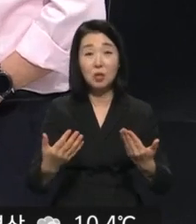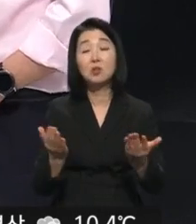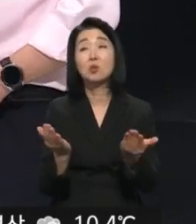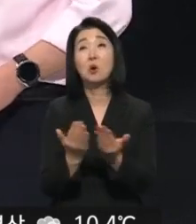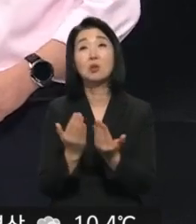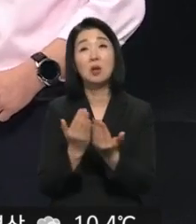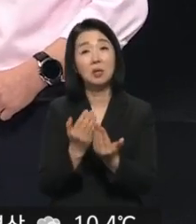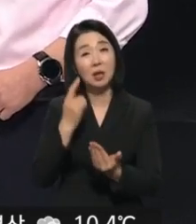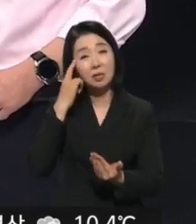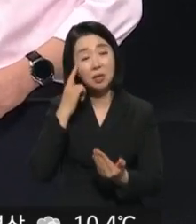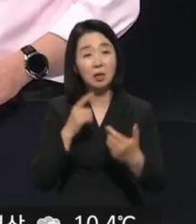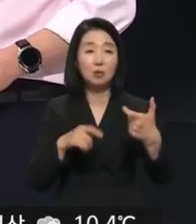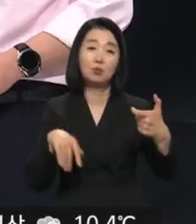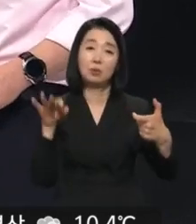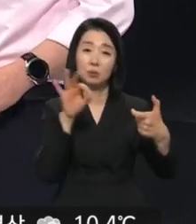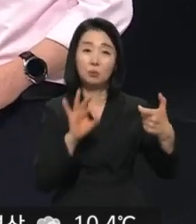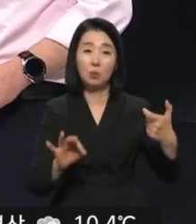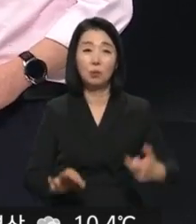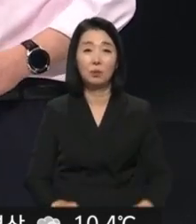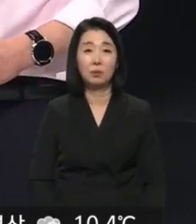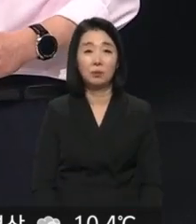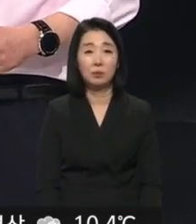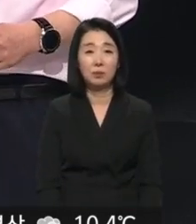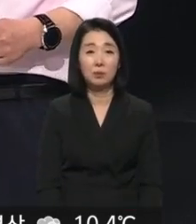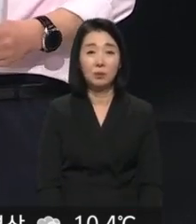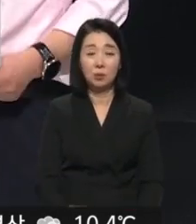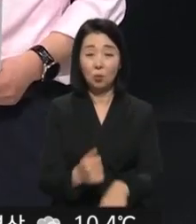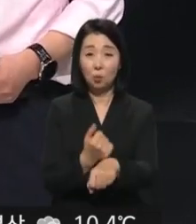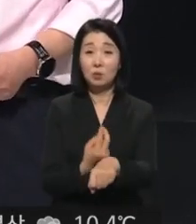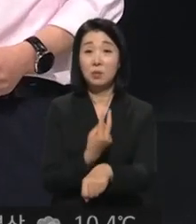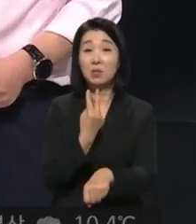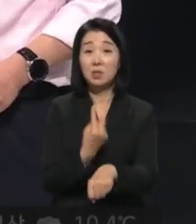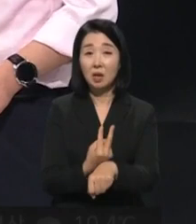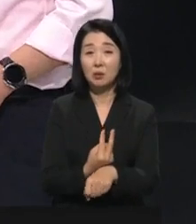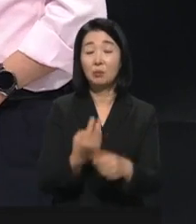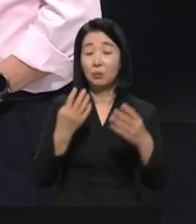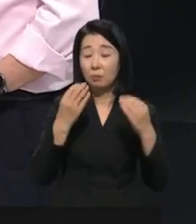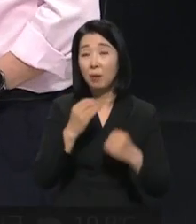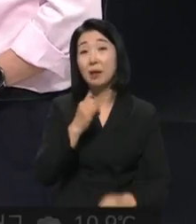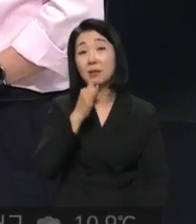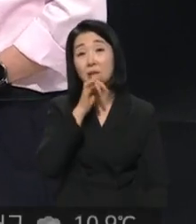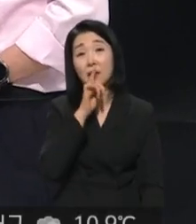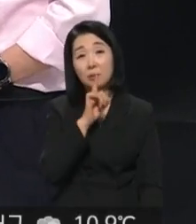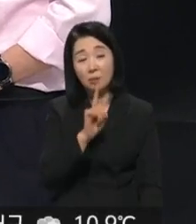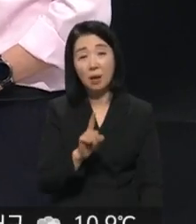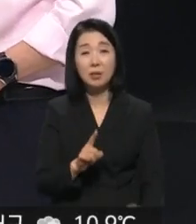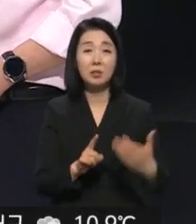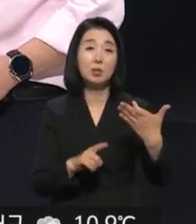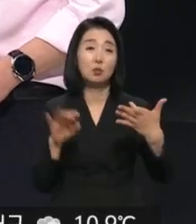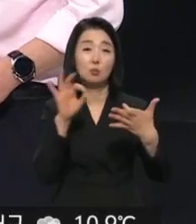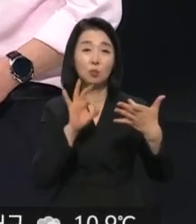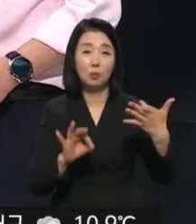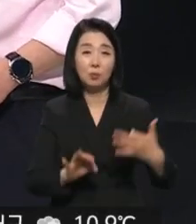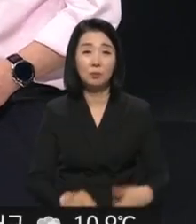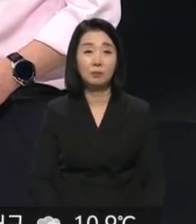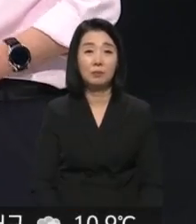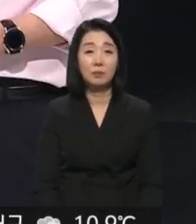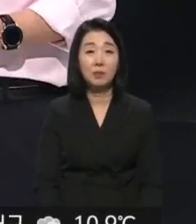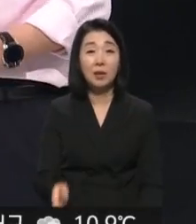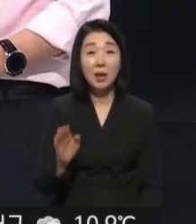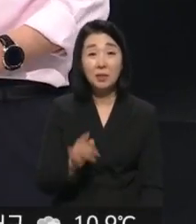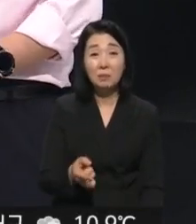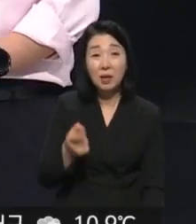의견이 60%에 이르렀습니다. 52시간도 많다는 답도 19%였습니다.